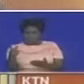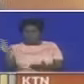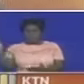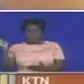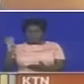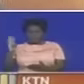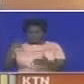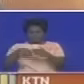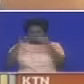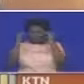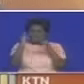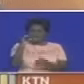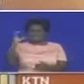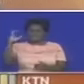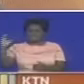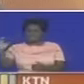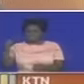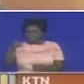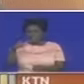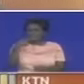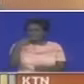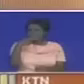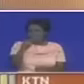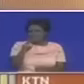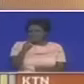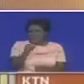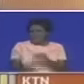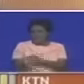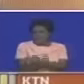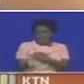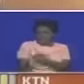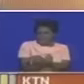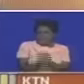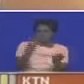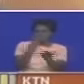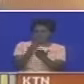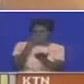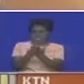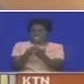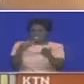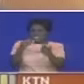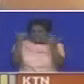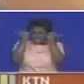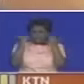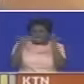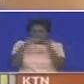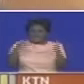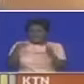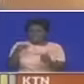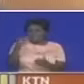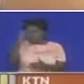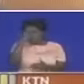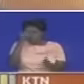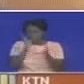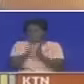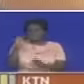katika mahakama ya ICC kwa kudaiwa kuwahonga mashahidi katika kesi ya naibu wa rais William Ruto. Hussein Mohamed